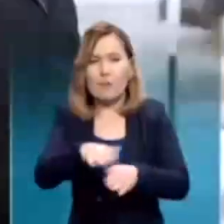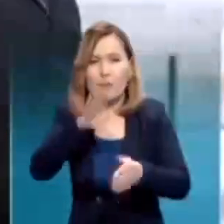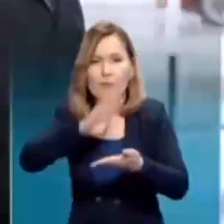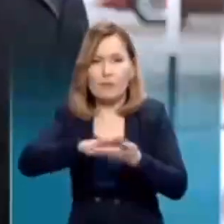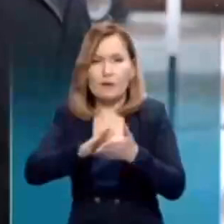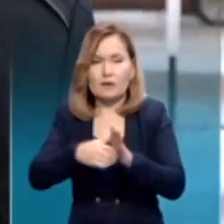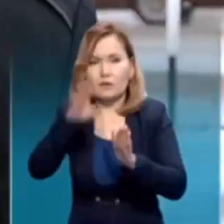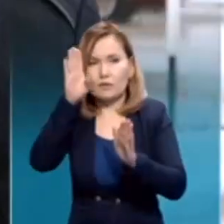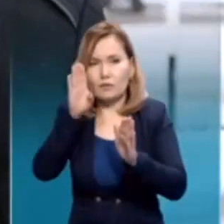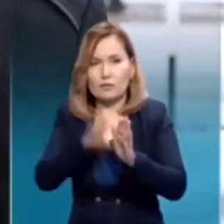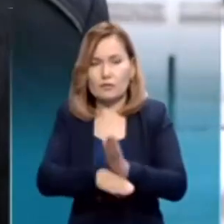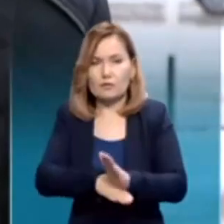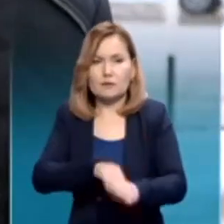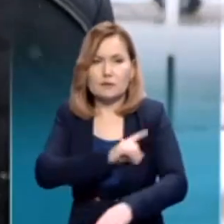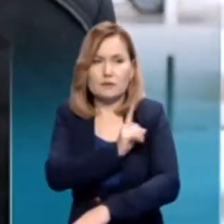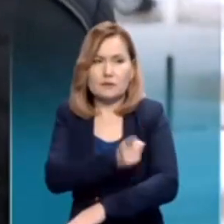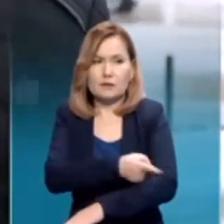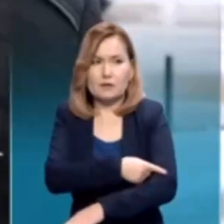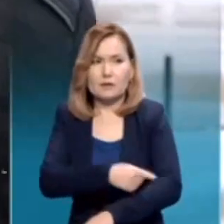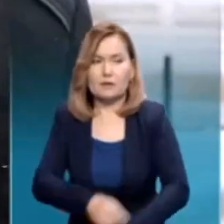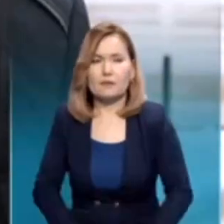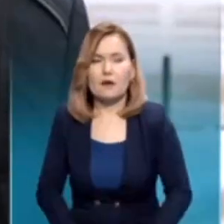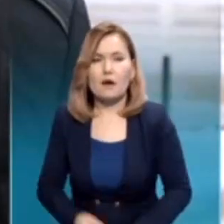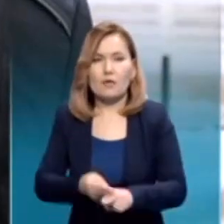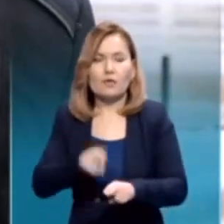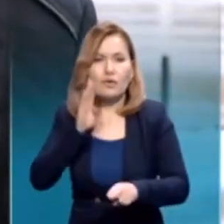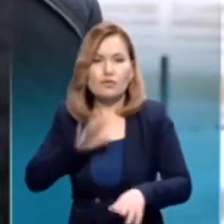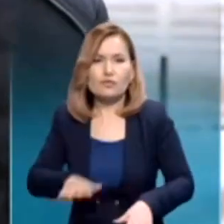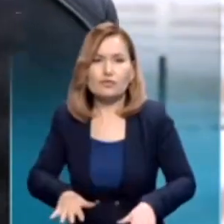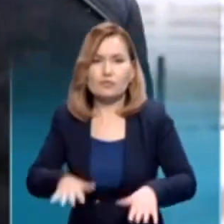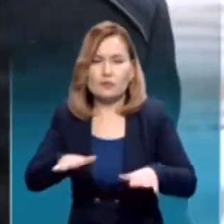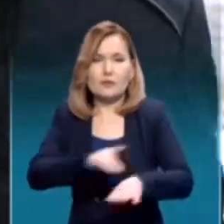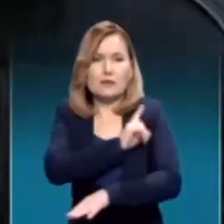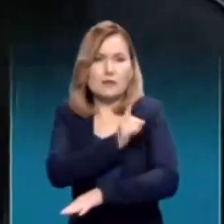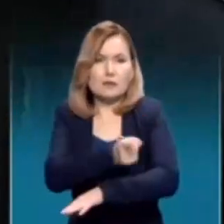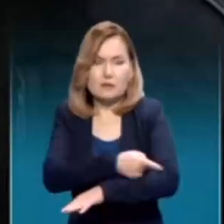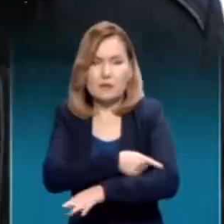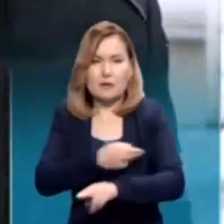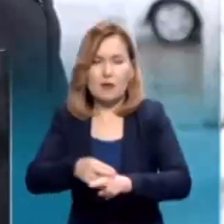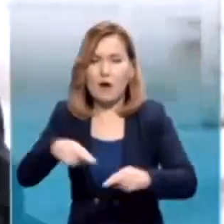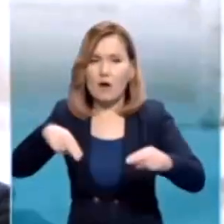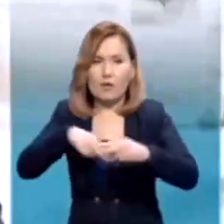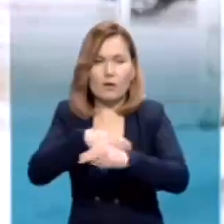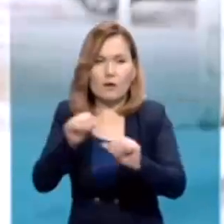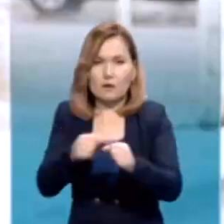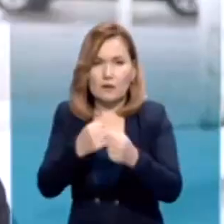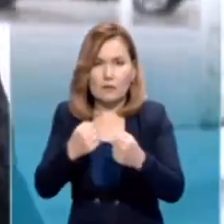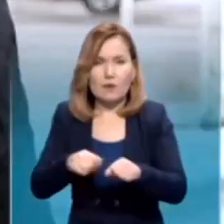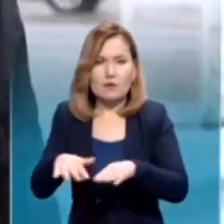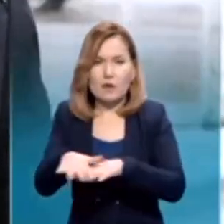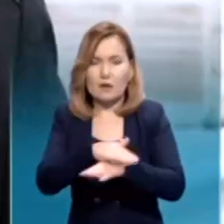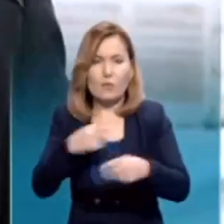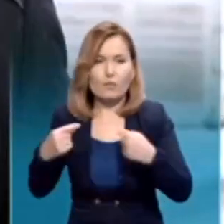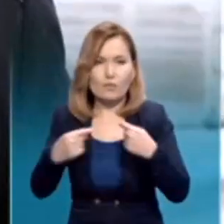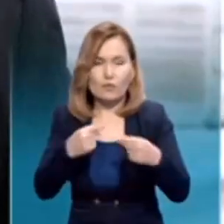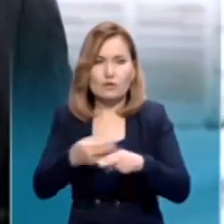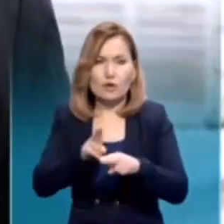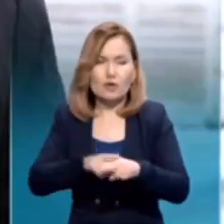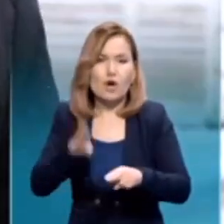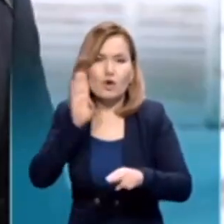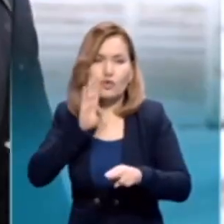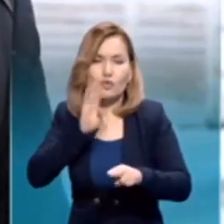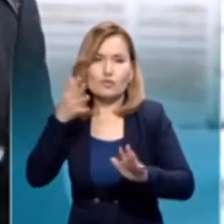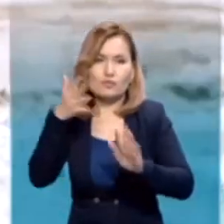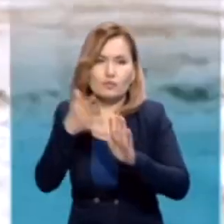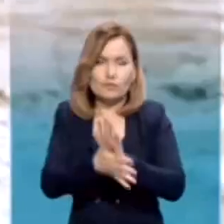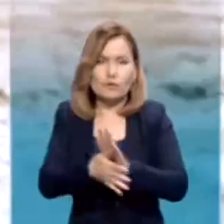қиын. Бұл жер қала емес. Венеция, Ақтөбе емес. Су көп, адамдар қорланып жатыр. Аяғымыз су, мол аяқ